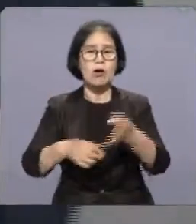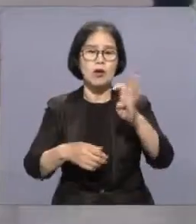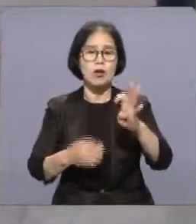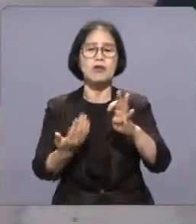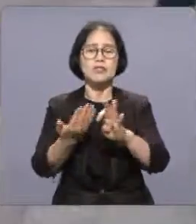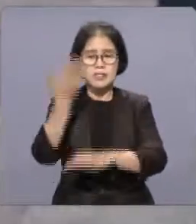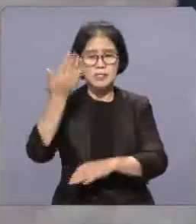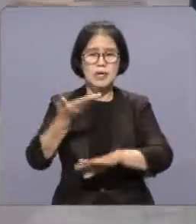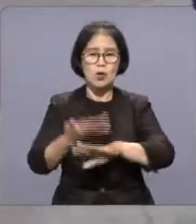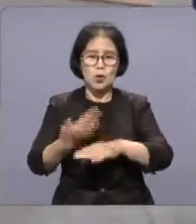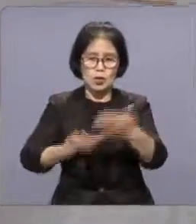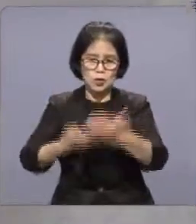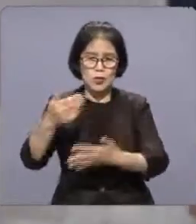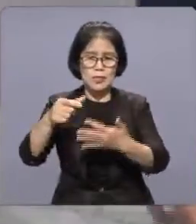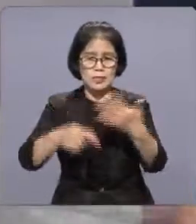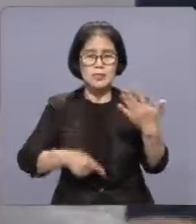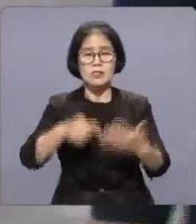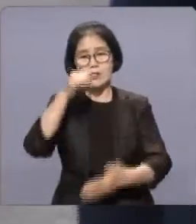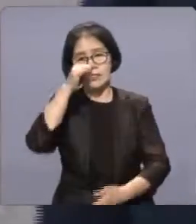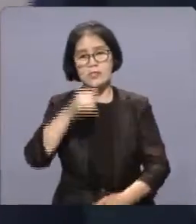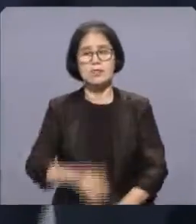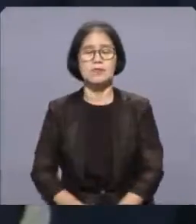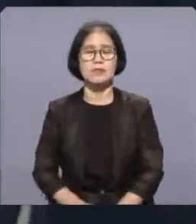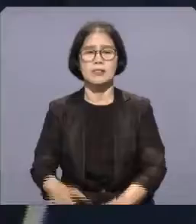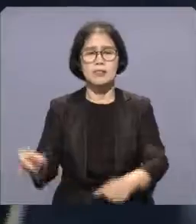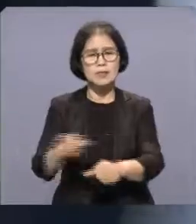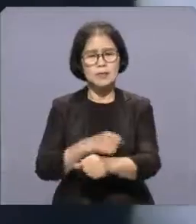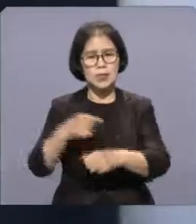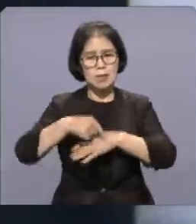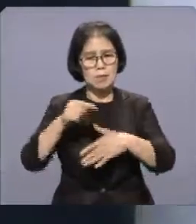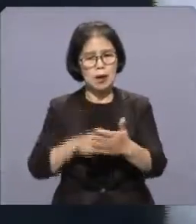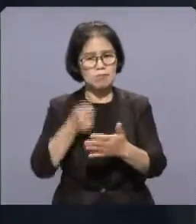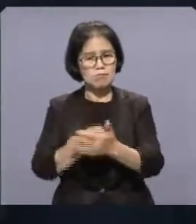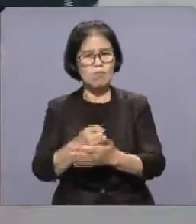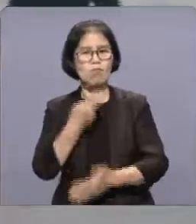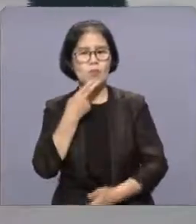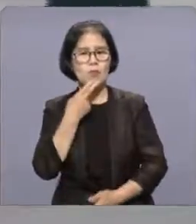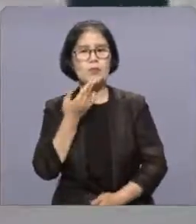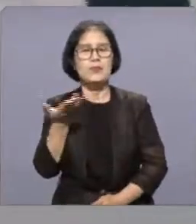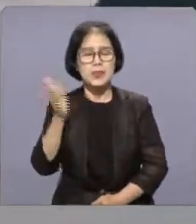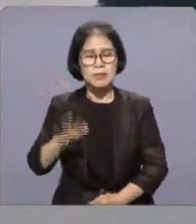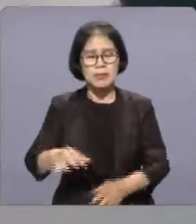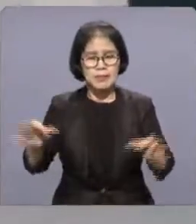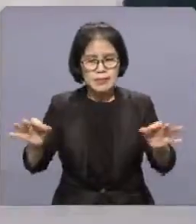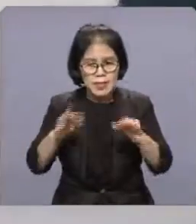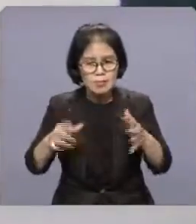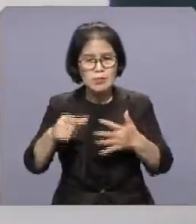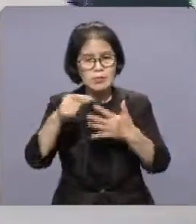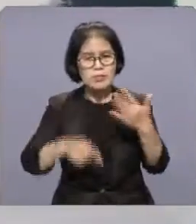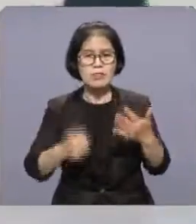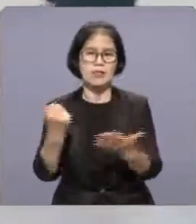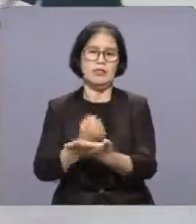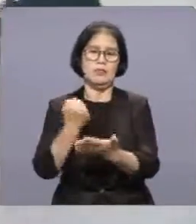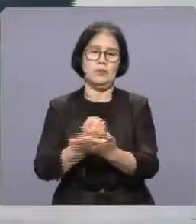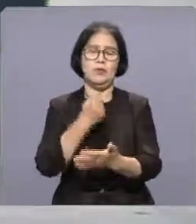외교 일정을 소화할 예정입니다. 특별한 마음가짐은 없다면서도 짧은 일정을